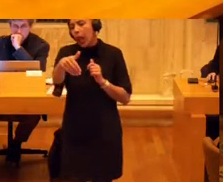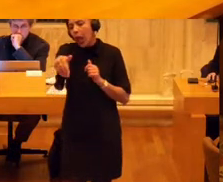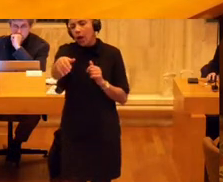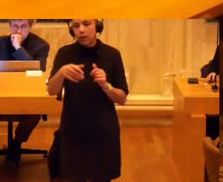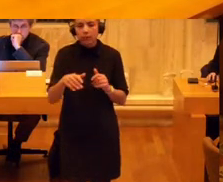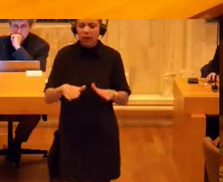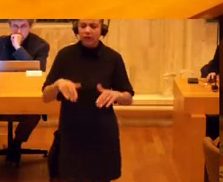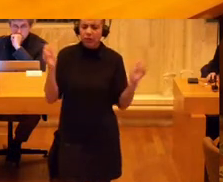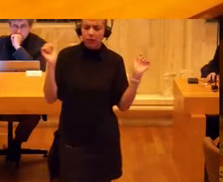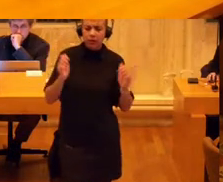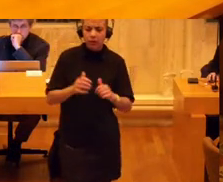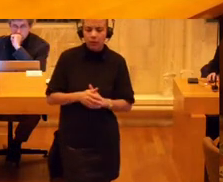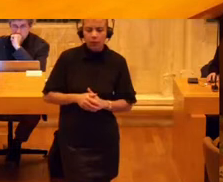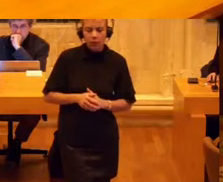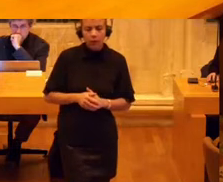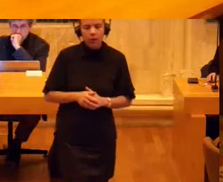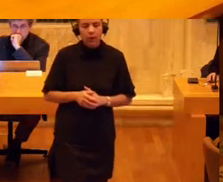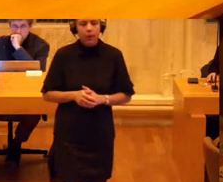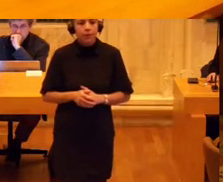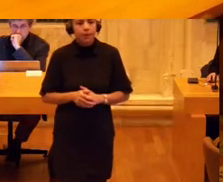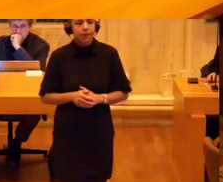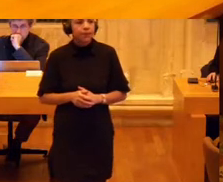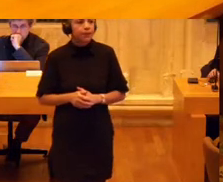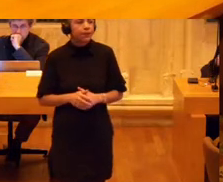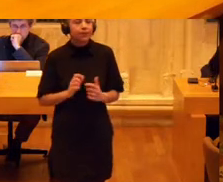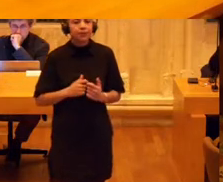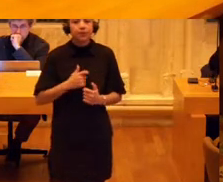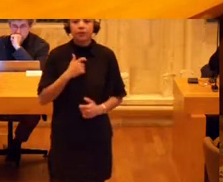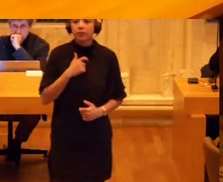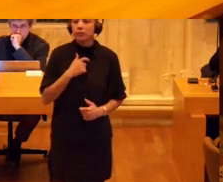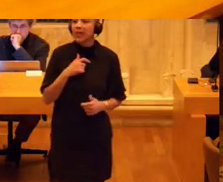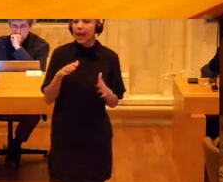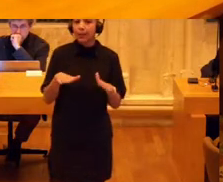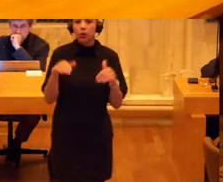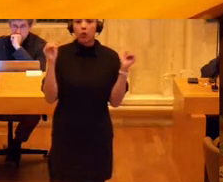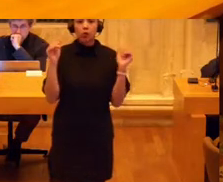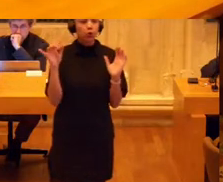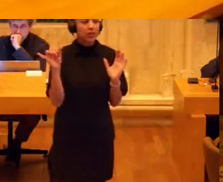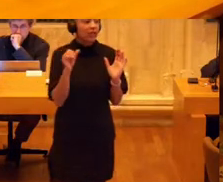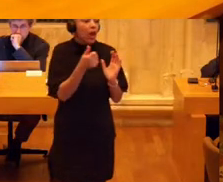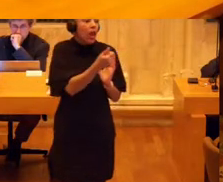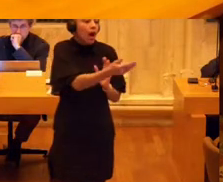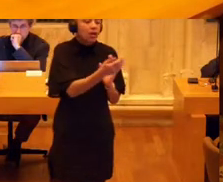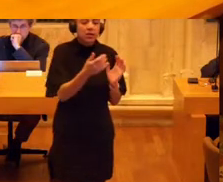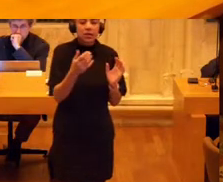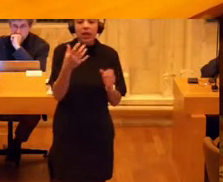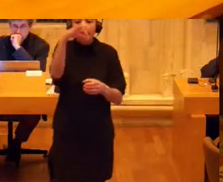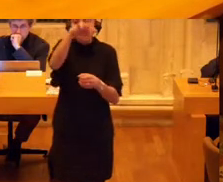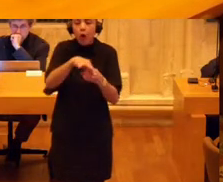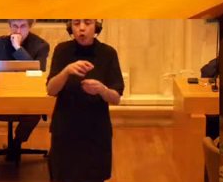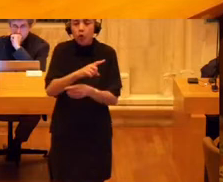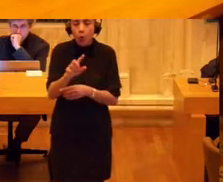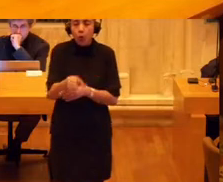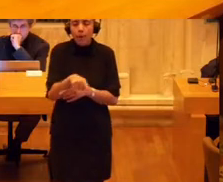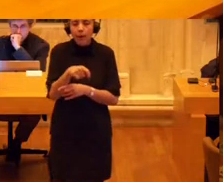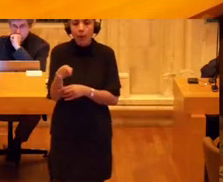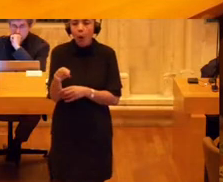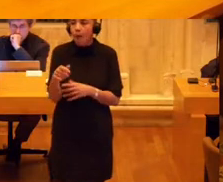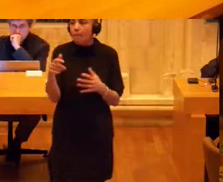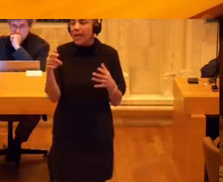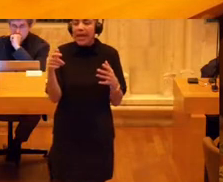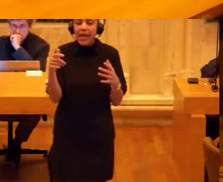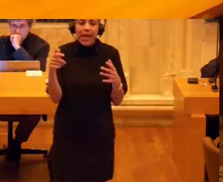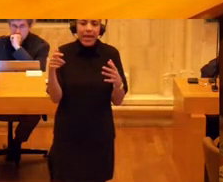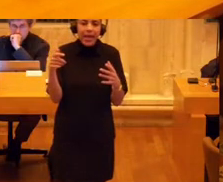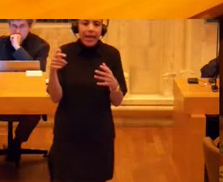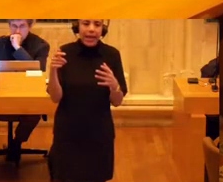Alors, est-ce qu'il y a des abstentions sur ce RLPI ? Enfin, c'est simplement une présentation, cela dit, ce n'est pas ici qu'on vote, mais enfin, on peut quand même émettre un